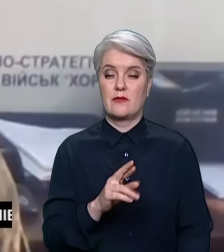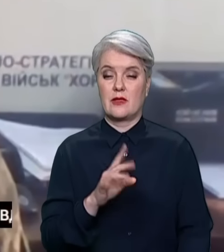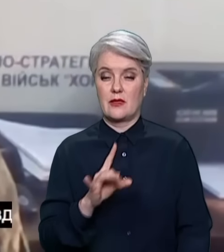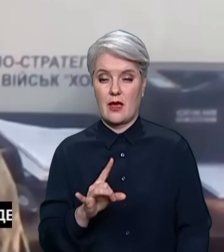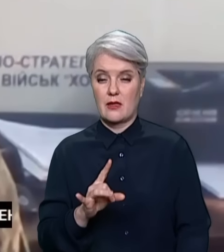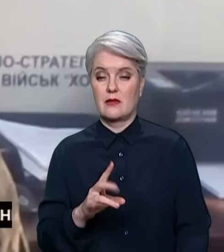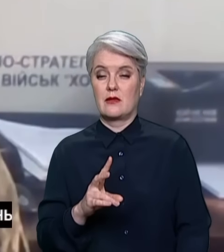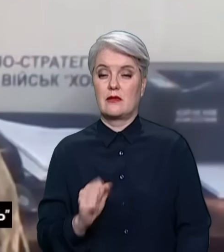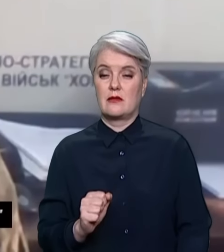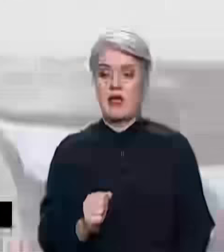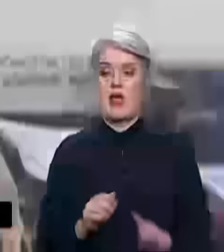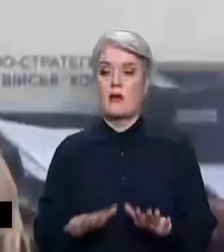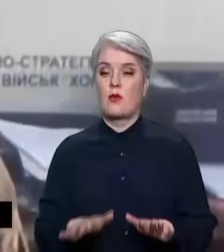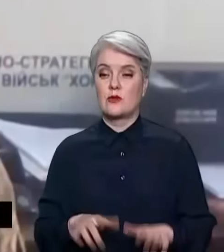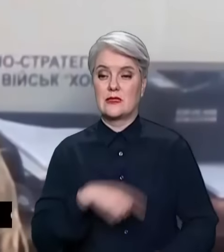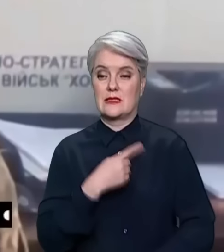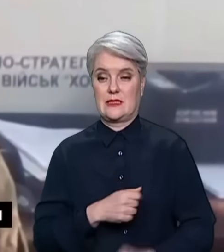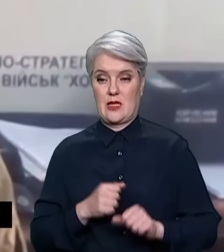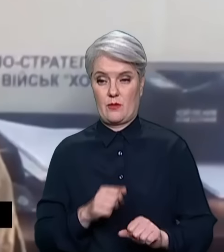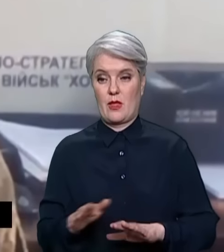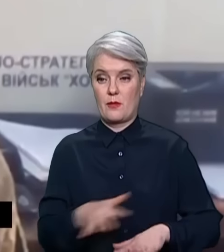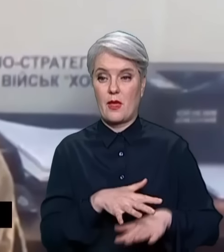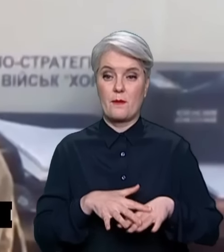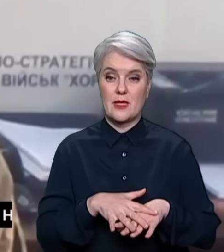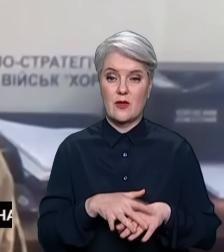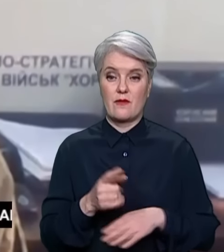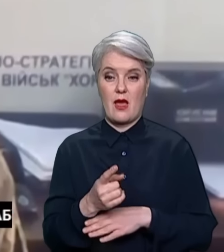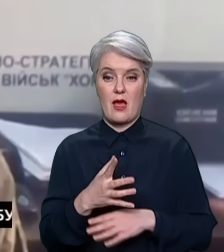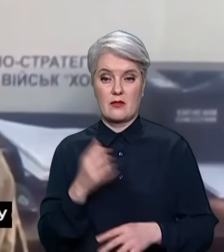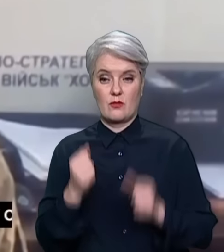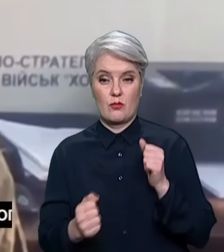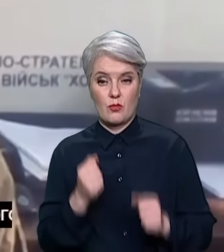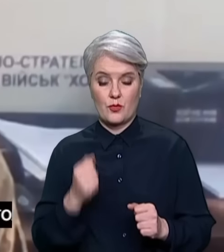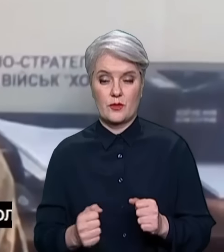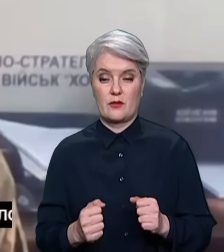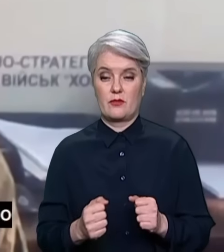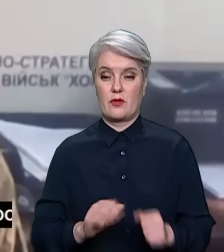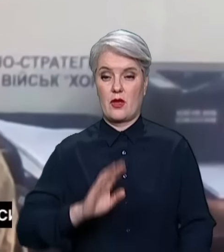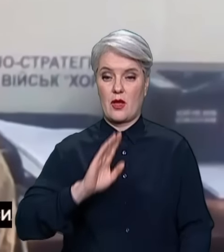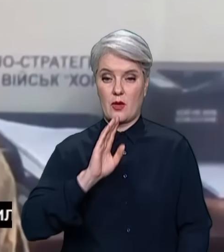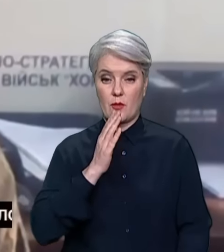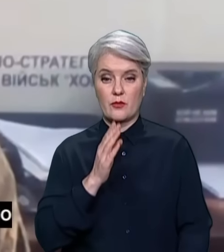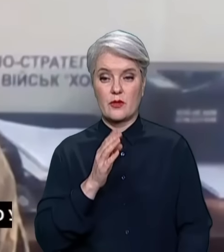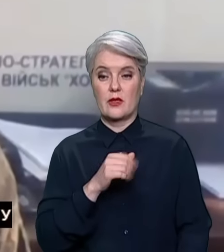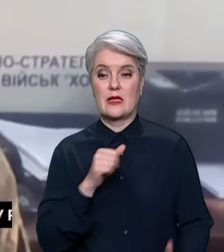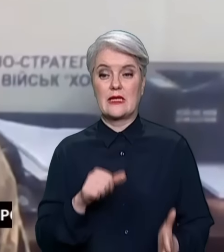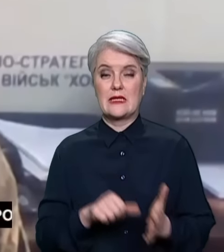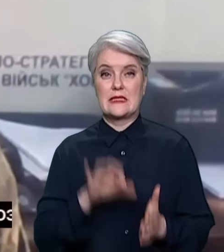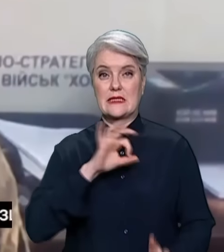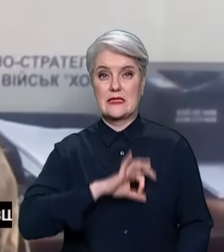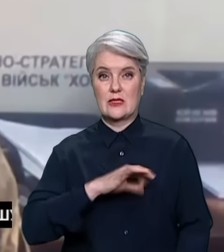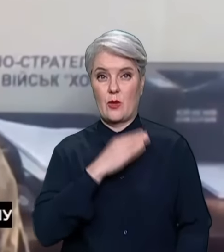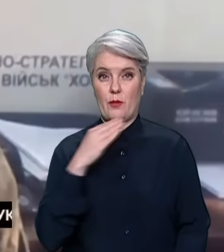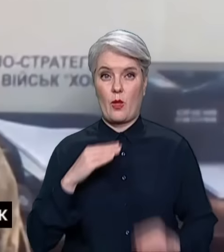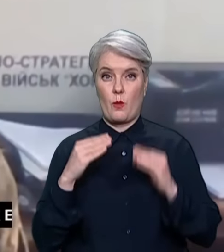та позиції підрозділів сил оборони. Після масованих артилерійських обстрілів та авіаударів противник залучає чималу